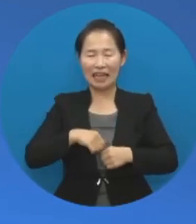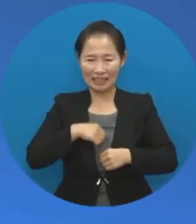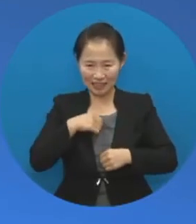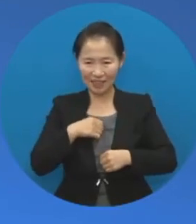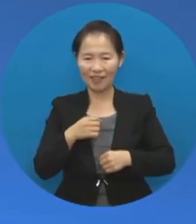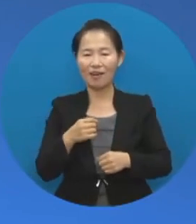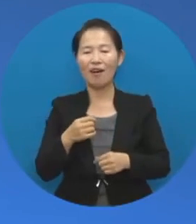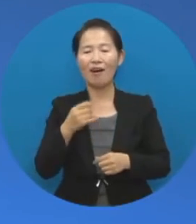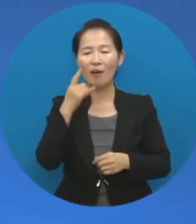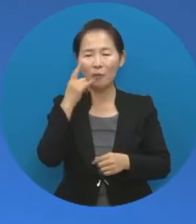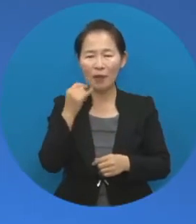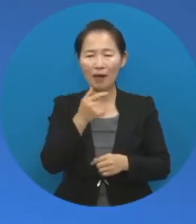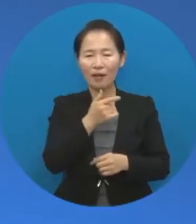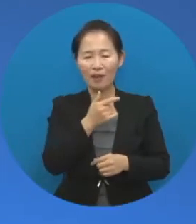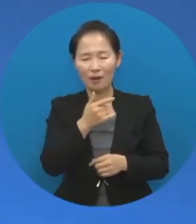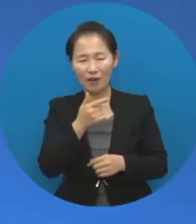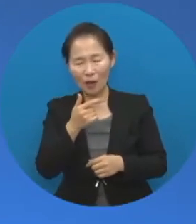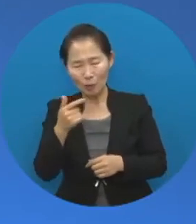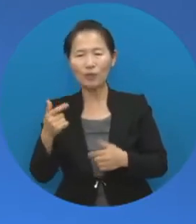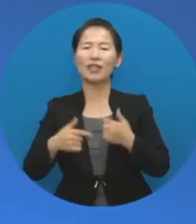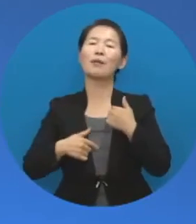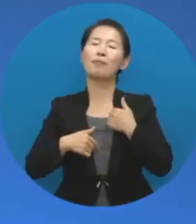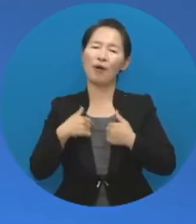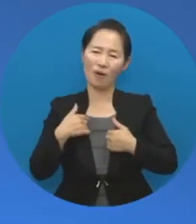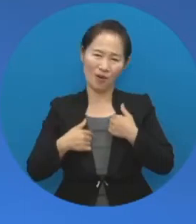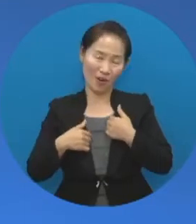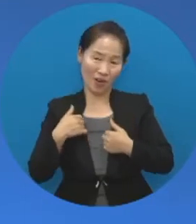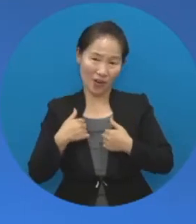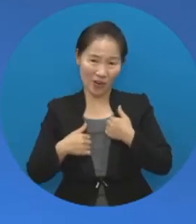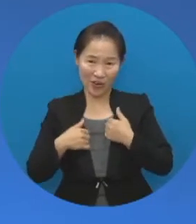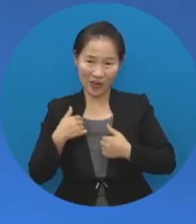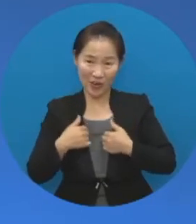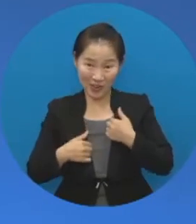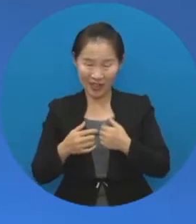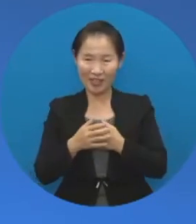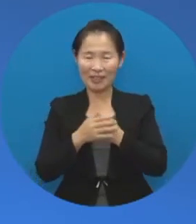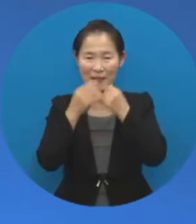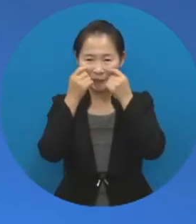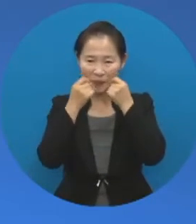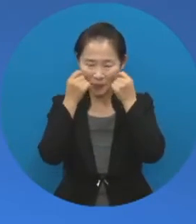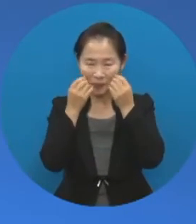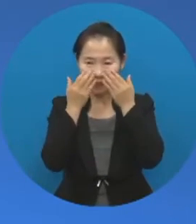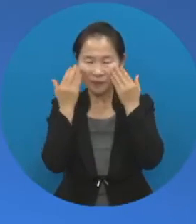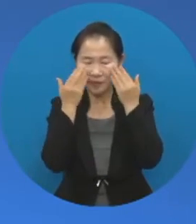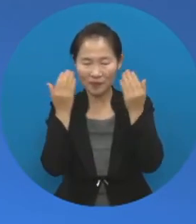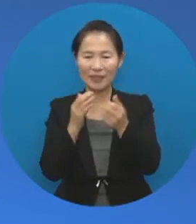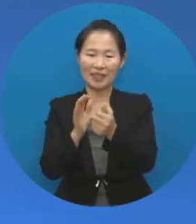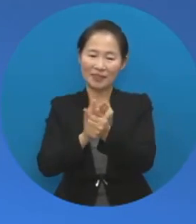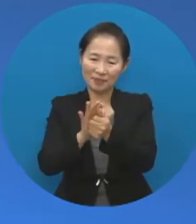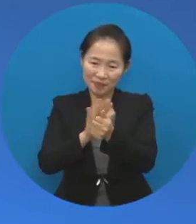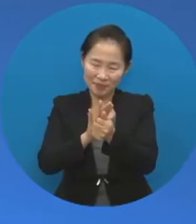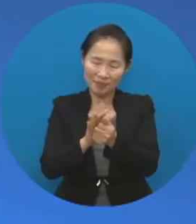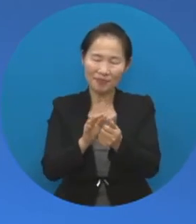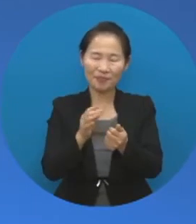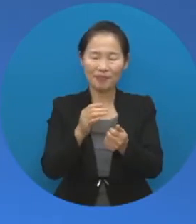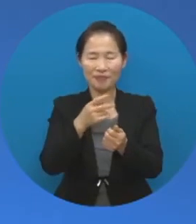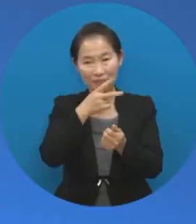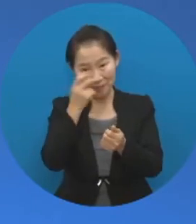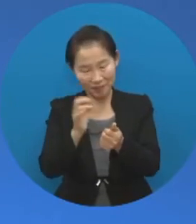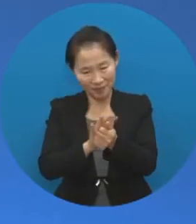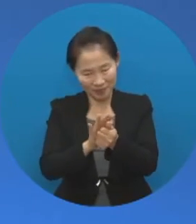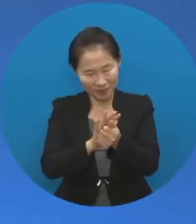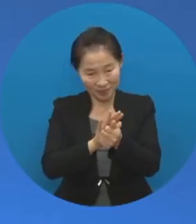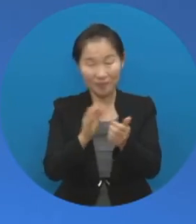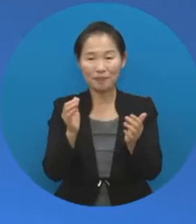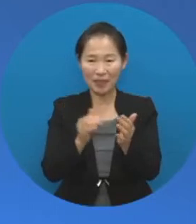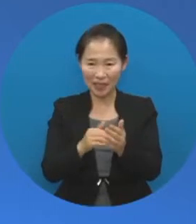기뻐서 그래. 그래서 너무 기뻐서 그래 그러면서 막 이제 울다가 아이들이 이제 재웠는데 그런데 이제 이